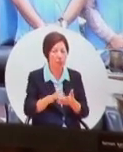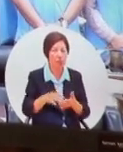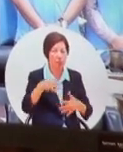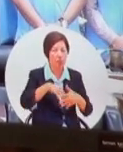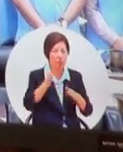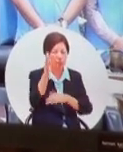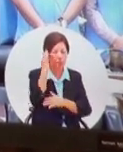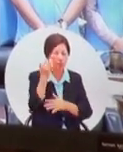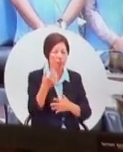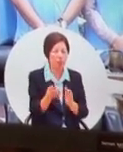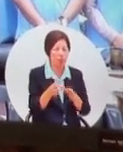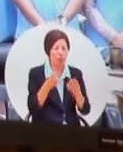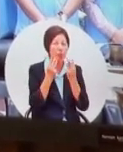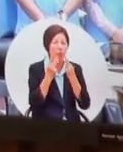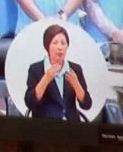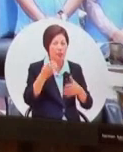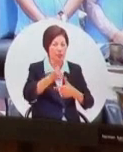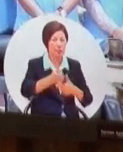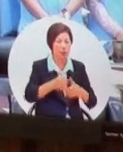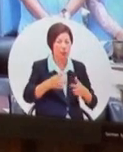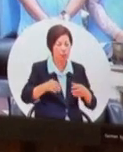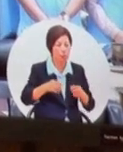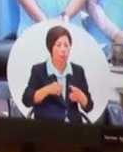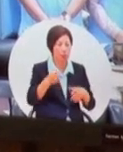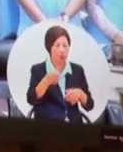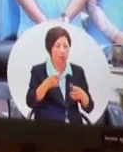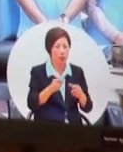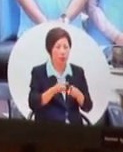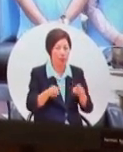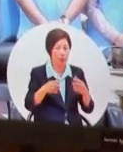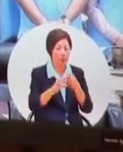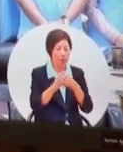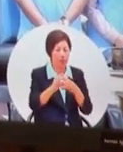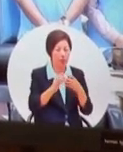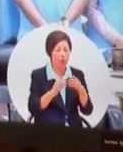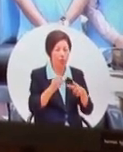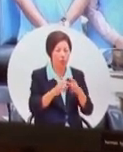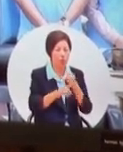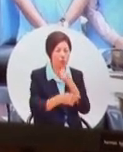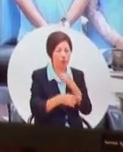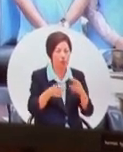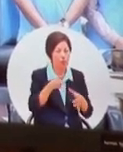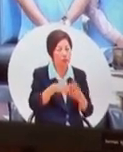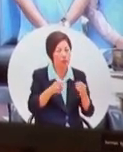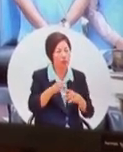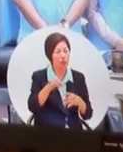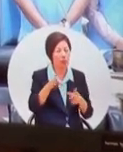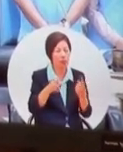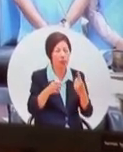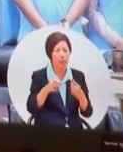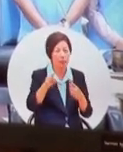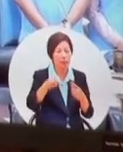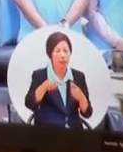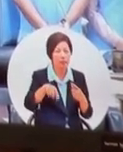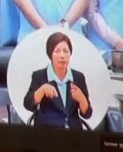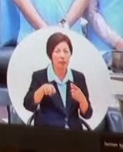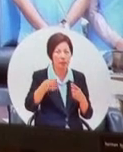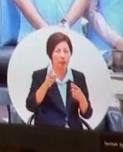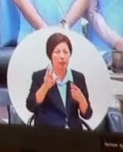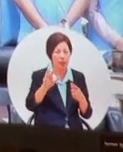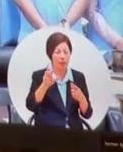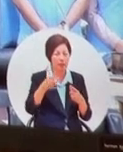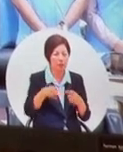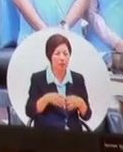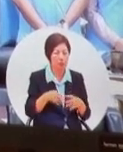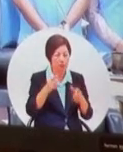估计大概1平方公尺也只有1880块，高雄市政府高一点，2000块钱一平方公